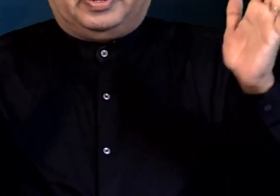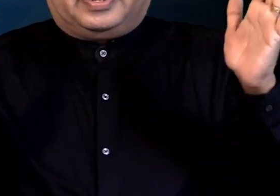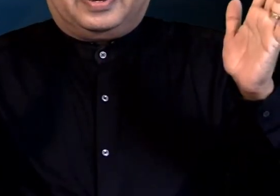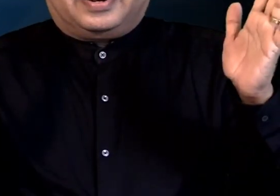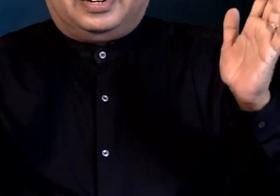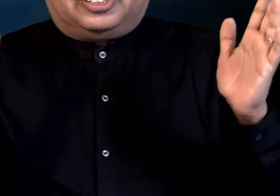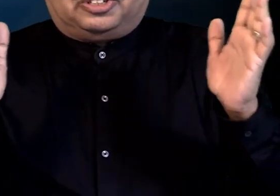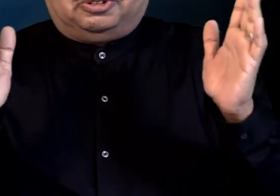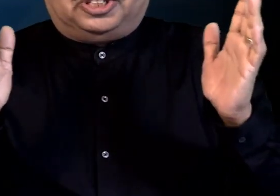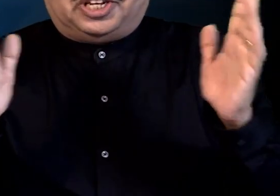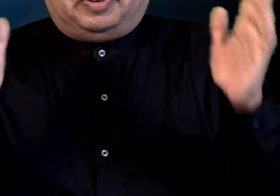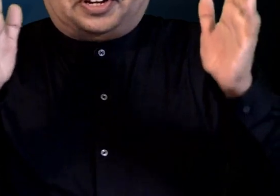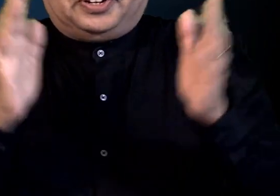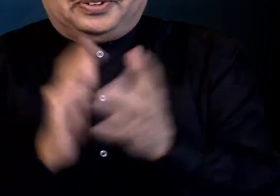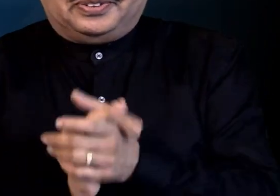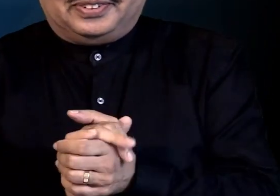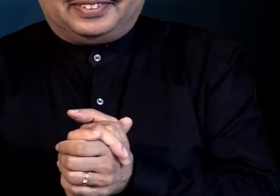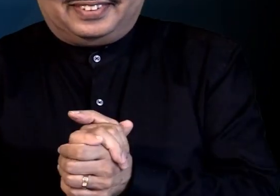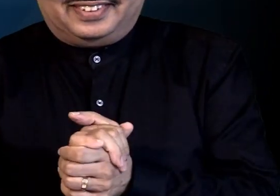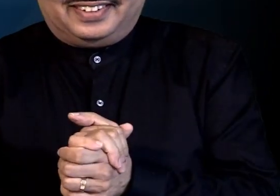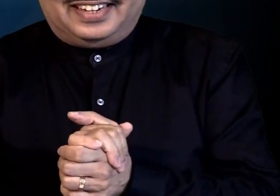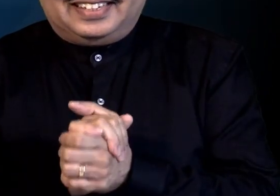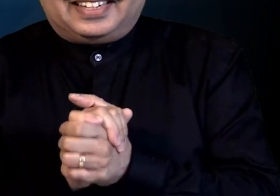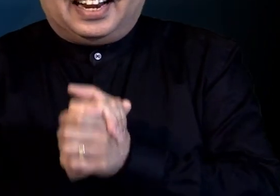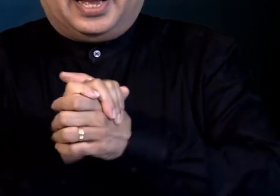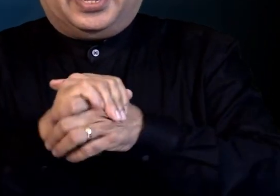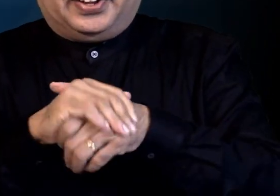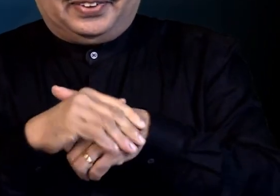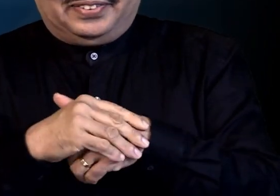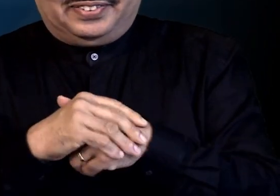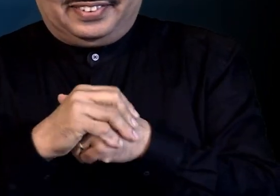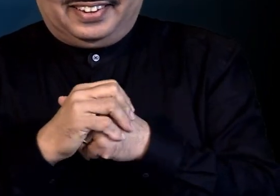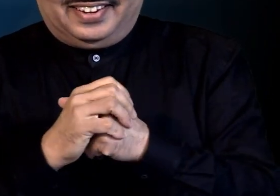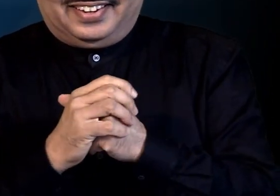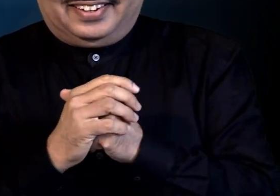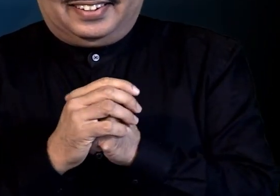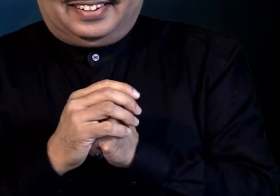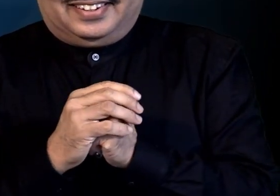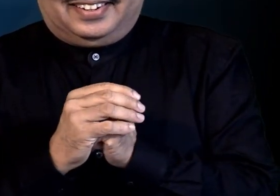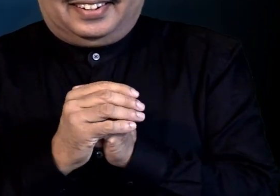ക്രിസ്തുസ് വിവിത്, ക്രിസ്തു ജീവിക്കുന്നു, ഈസ് അലൈവ്.